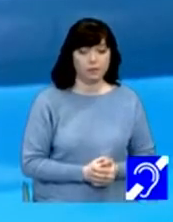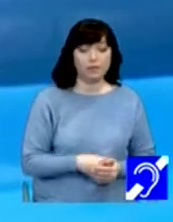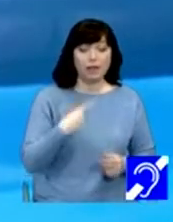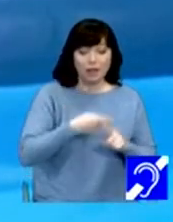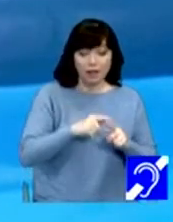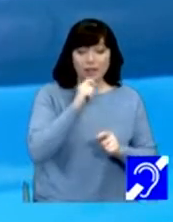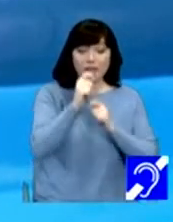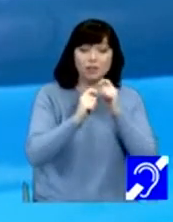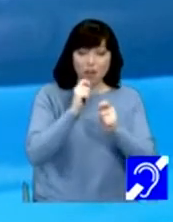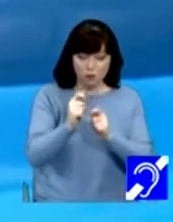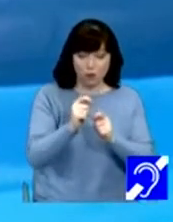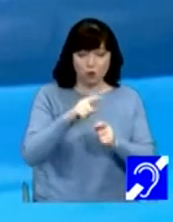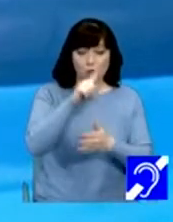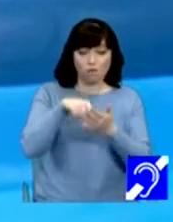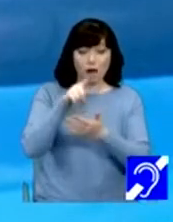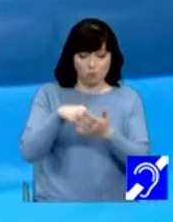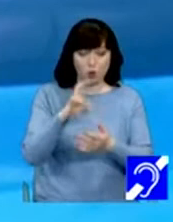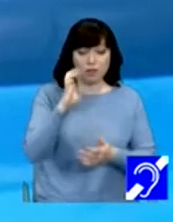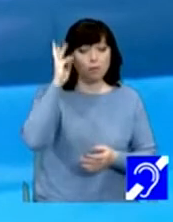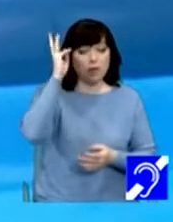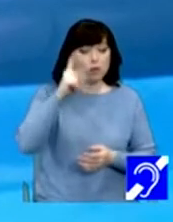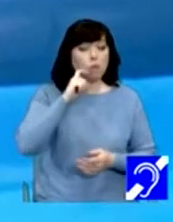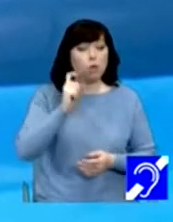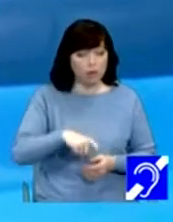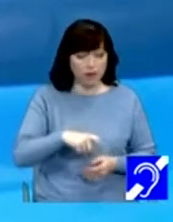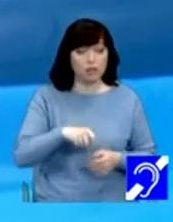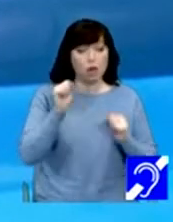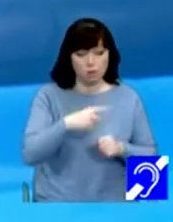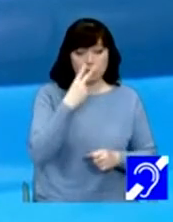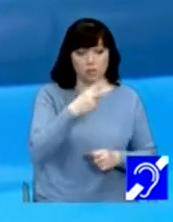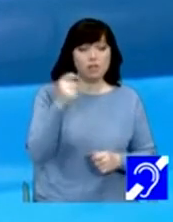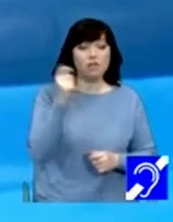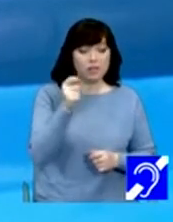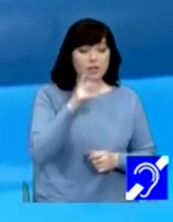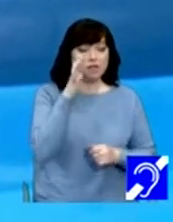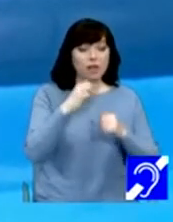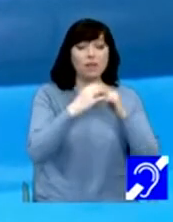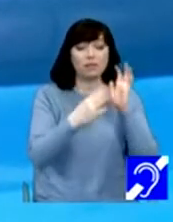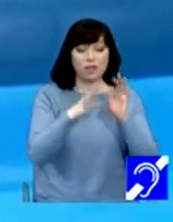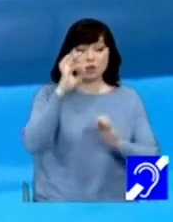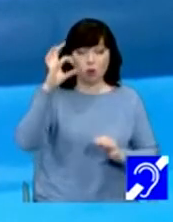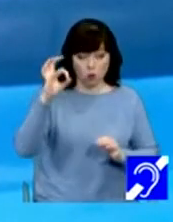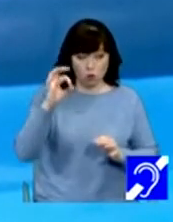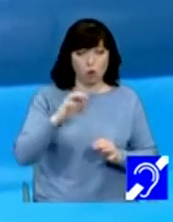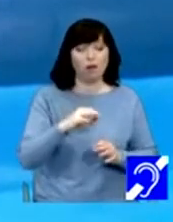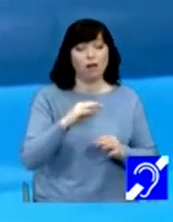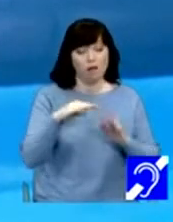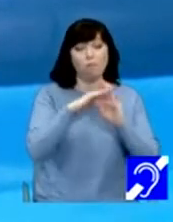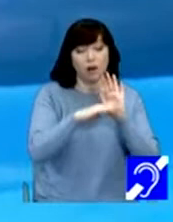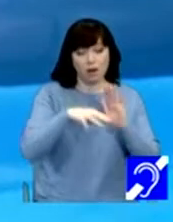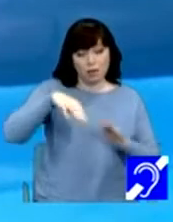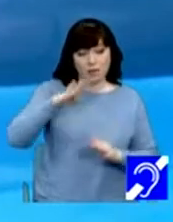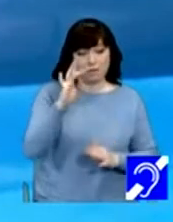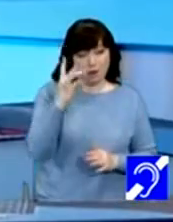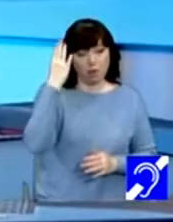Interviul integral cu ambasadorul Ucrainei în Republica Moldova îl puteți urmări duminică de la ora 19 în cadrul emisiunii Conexiuni de la TVR